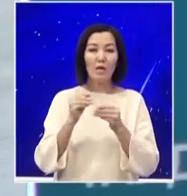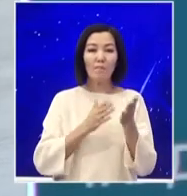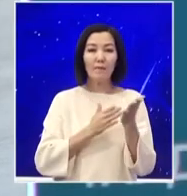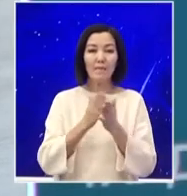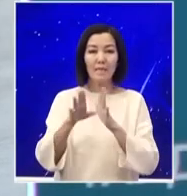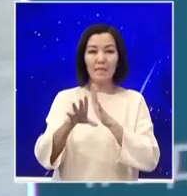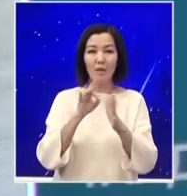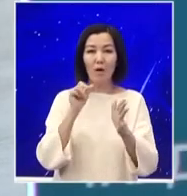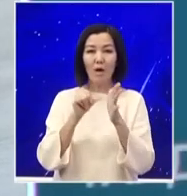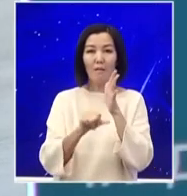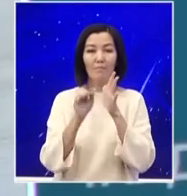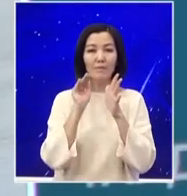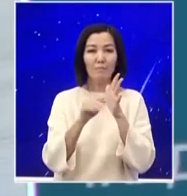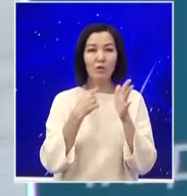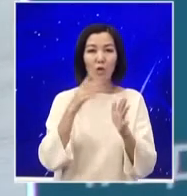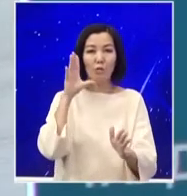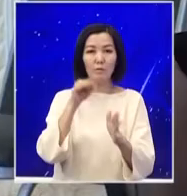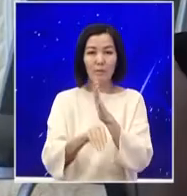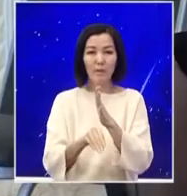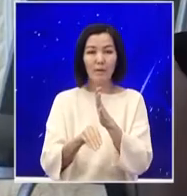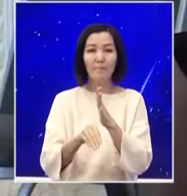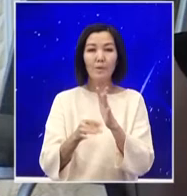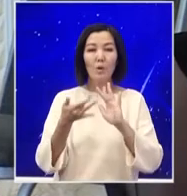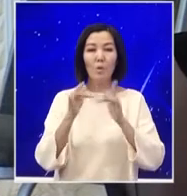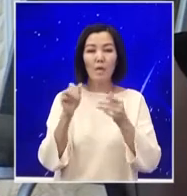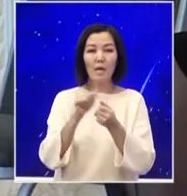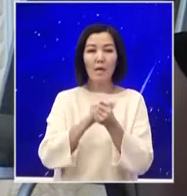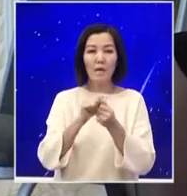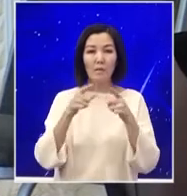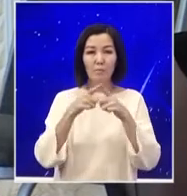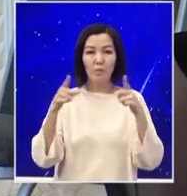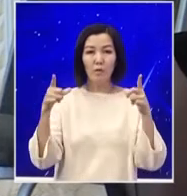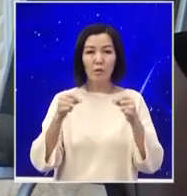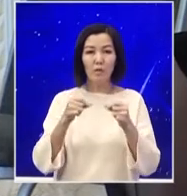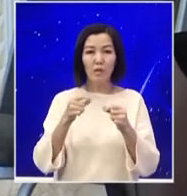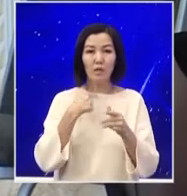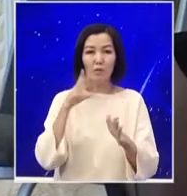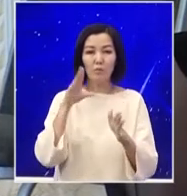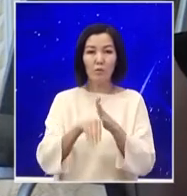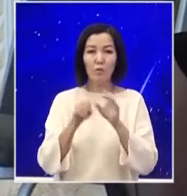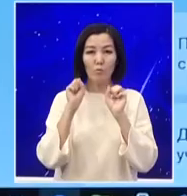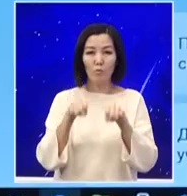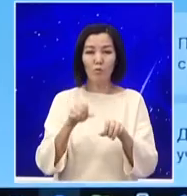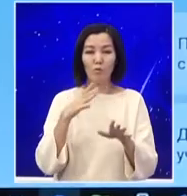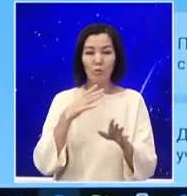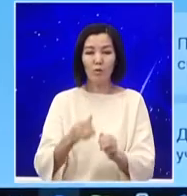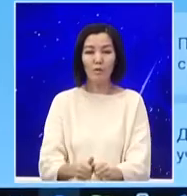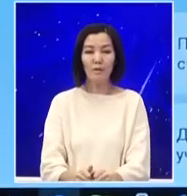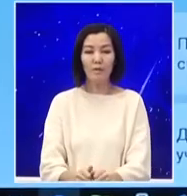науқанда 60 мыңға жуық адам дауыс берді. Олардың онлайн және қағаз бюллетендер арқылы дауыс беруге мүмкіндігі